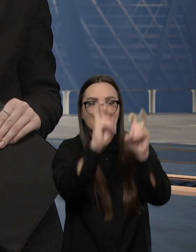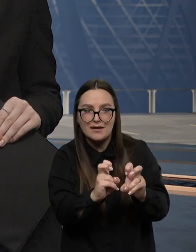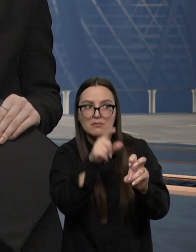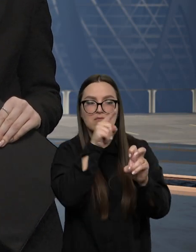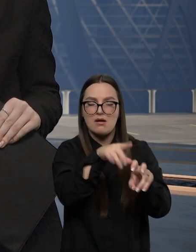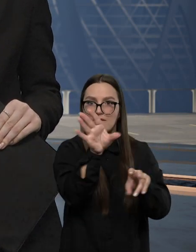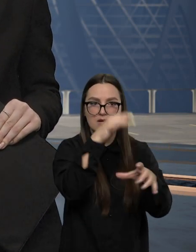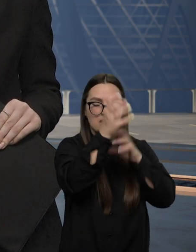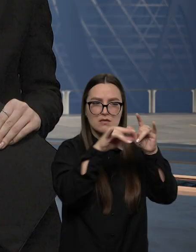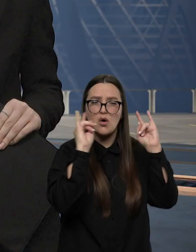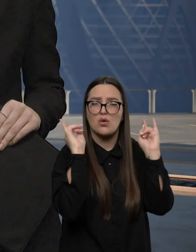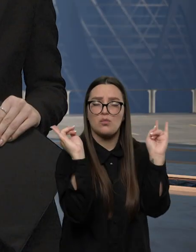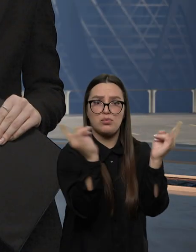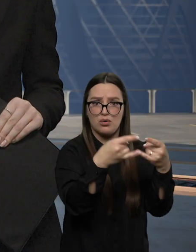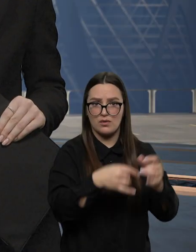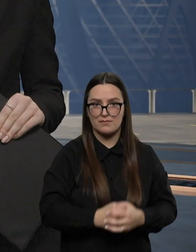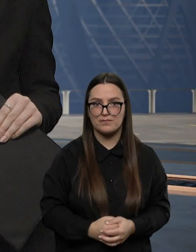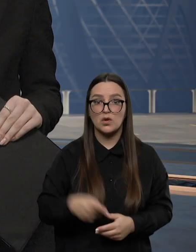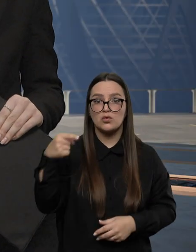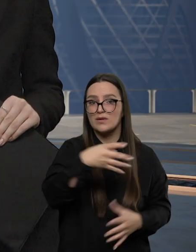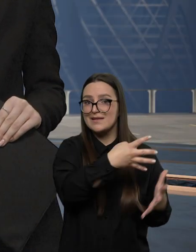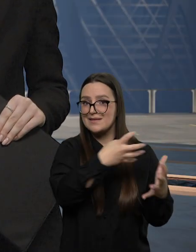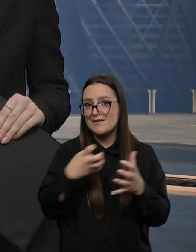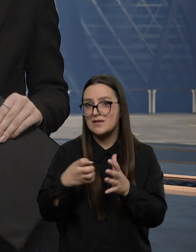gavo tarptautinį pripažinimą.